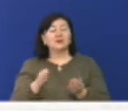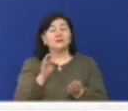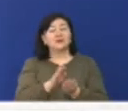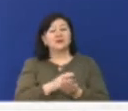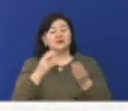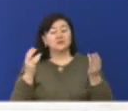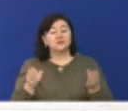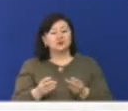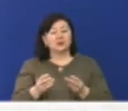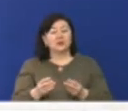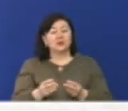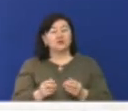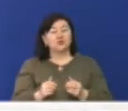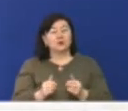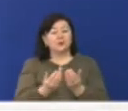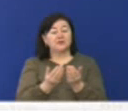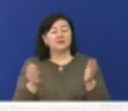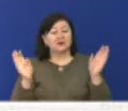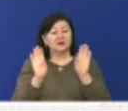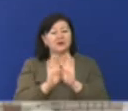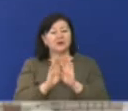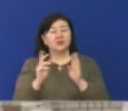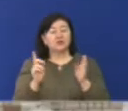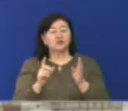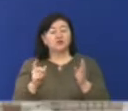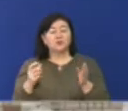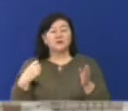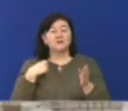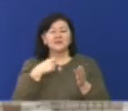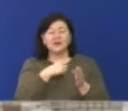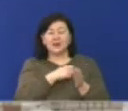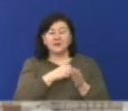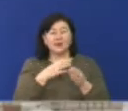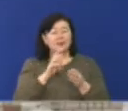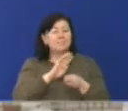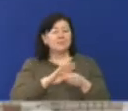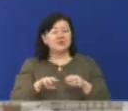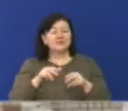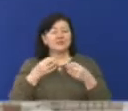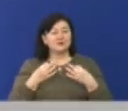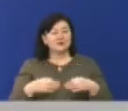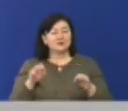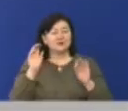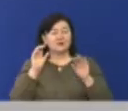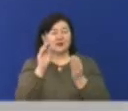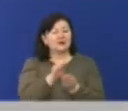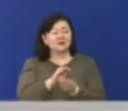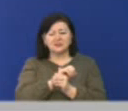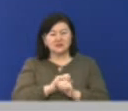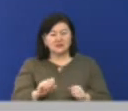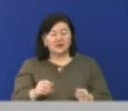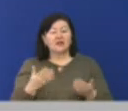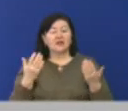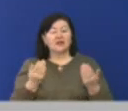соблюдения облика города. Во-вторых, чтобы не допустить самовольных захоронений. Поэтому распоряжением акима города создана рабочая группа, которая